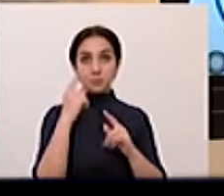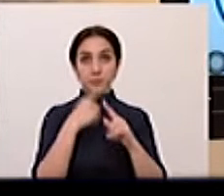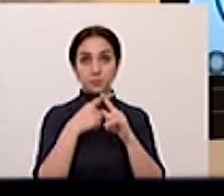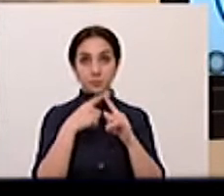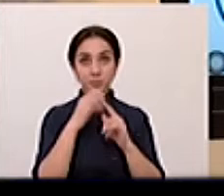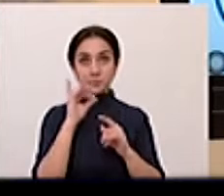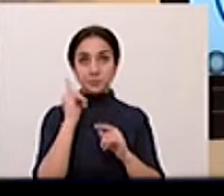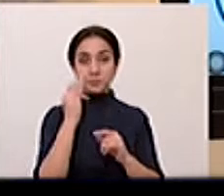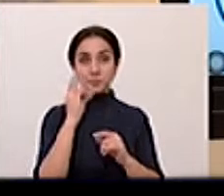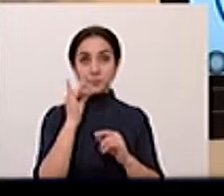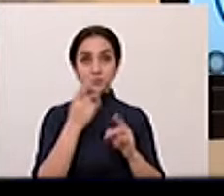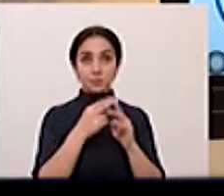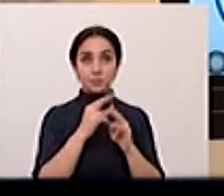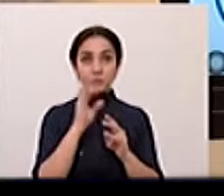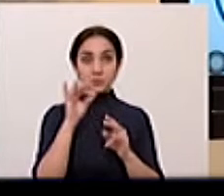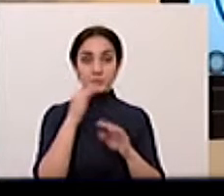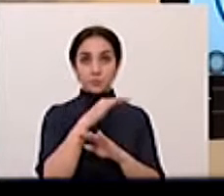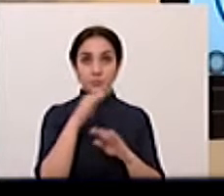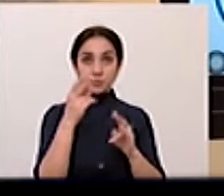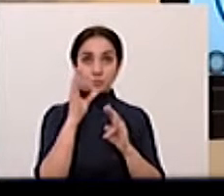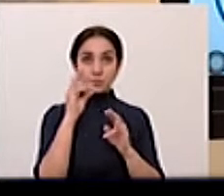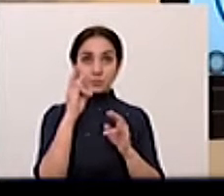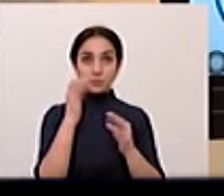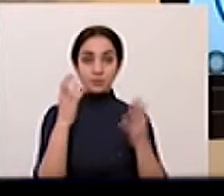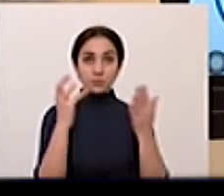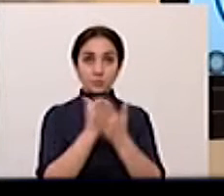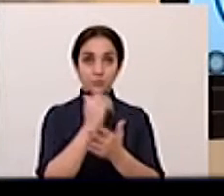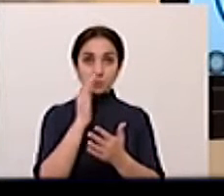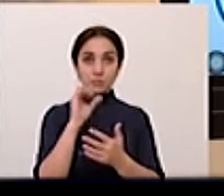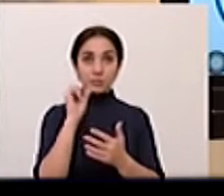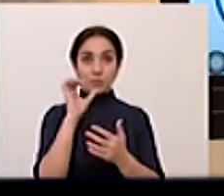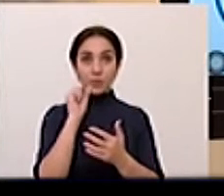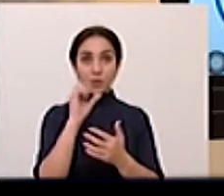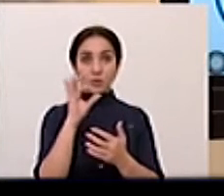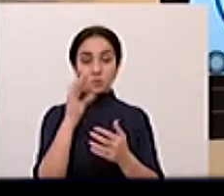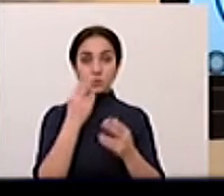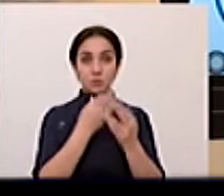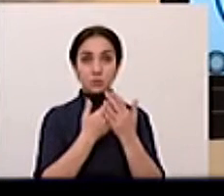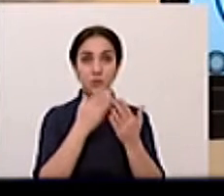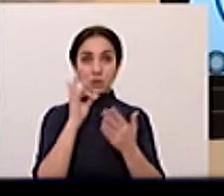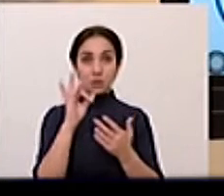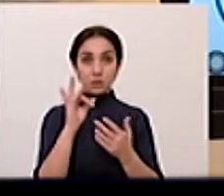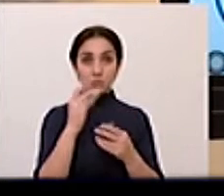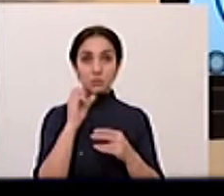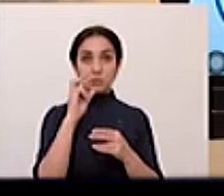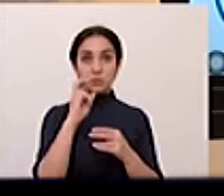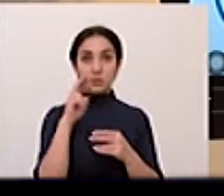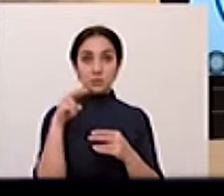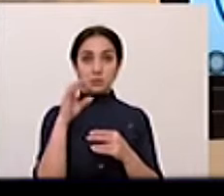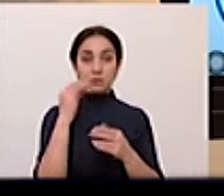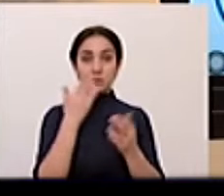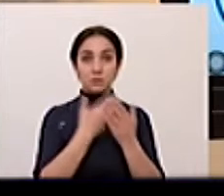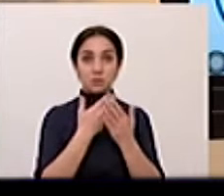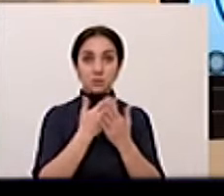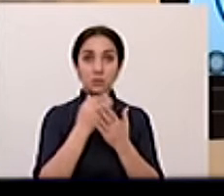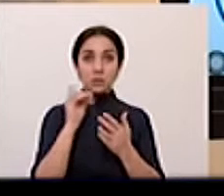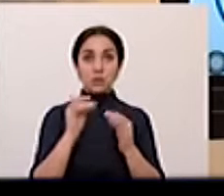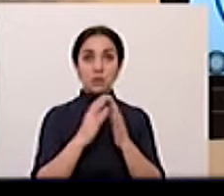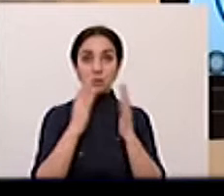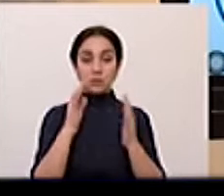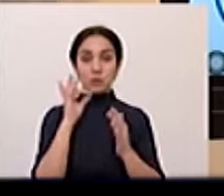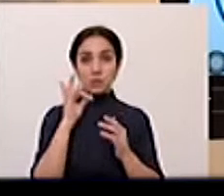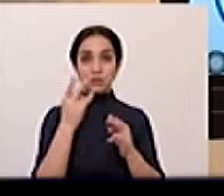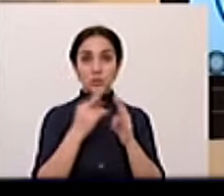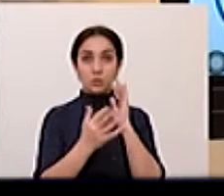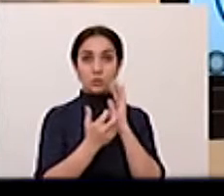atrofida aylantirishdan kesik konus hosil bo'ladi. AO sifatida radiusni, BD sifatida esa katta